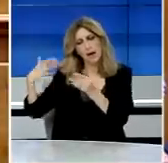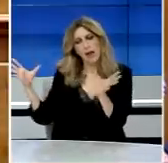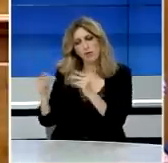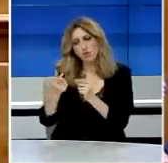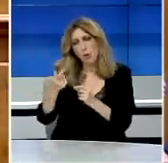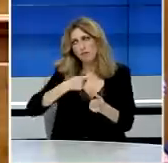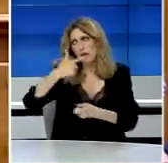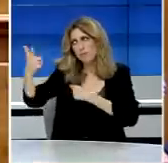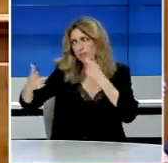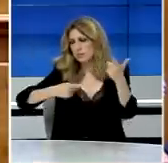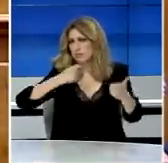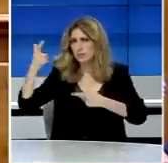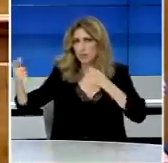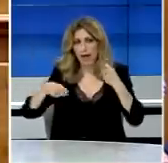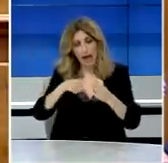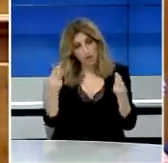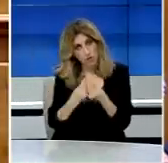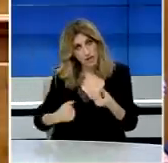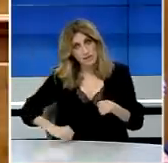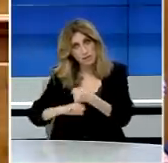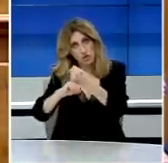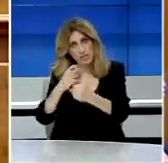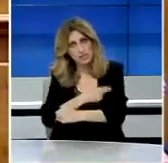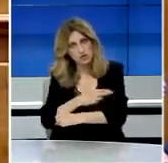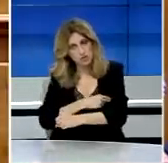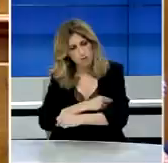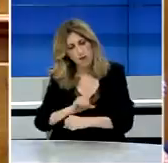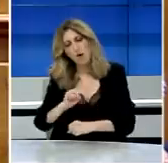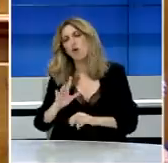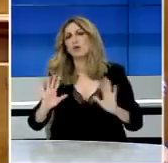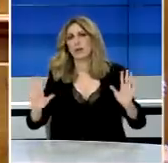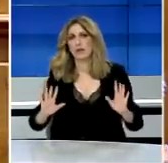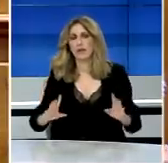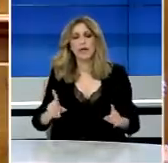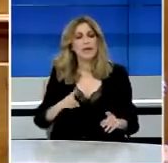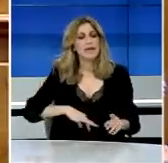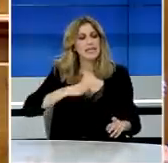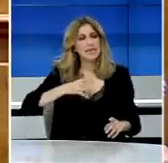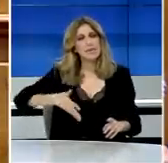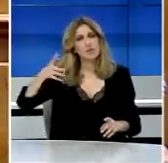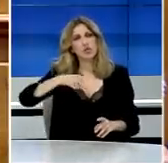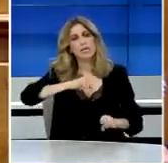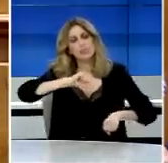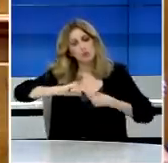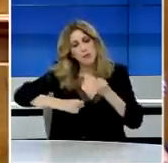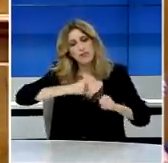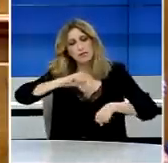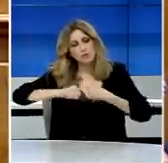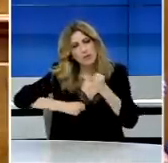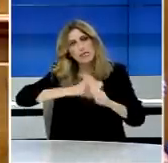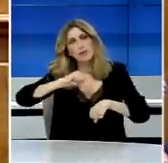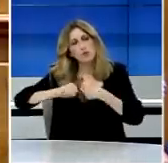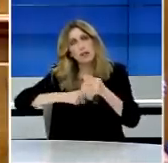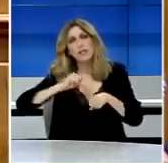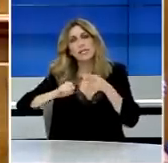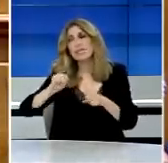Και θέλω να σας πω, κύριε Μητσοτάκη, ότι όσο και αν προσπαθείτε, έχετε μια δυσκολία. Η δυσκολία είναι ότι προσπαθείτε να οικειοποιηθείτε μια πολιτική που δεν